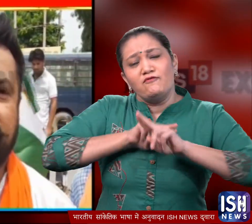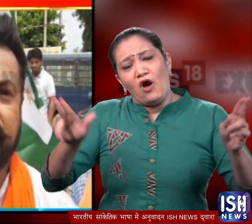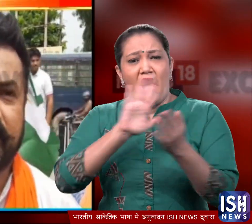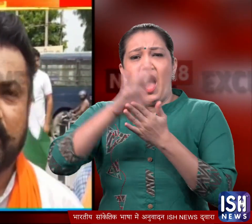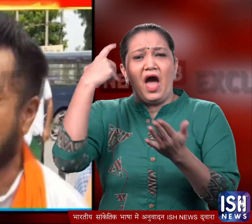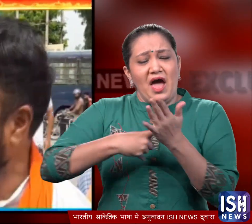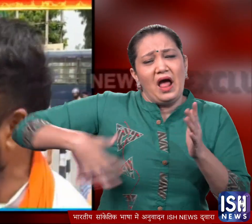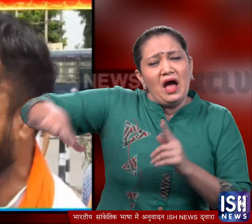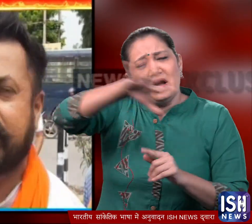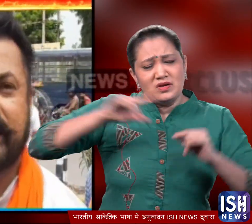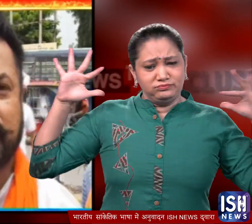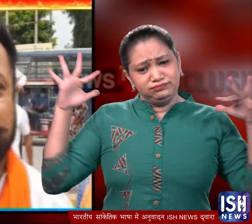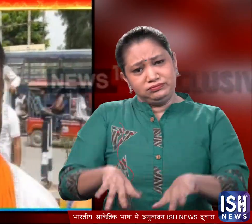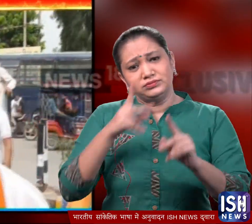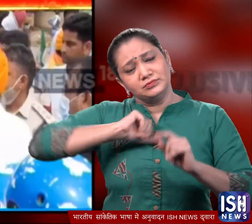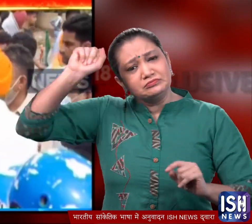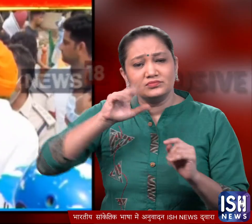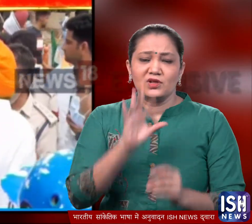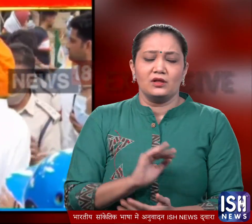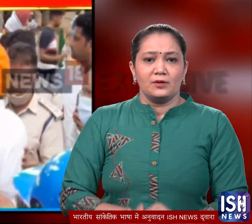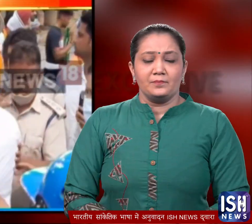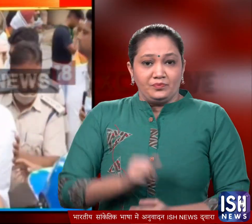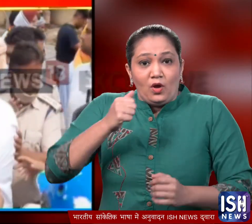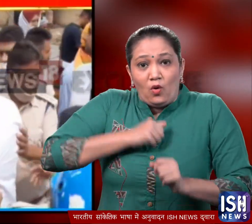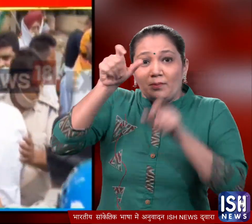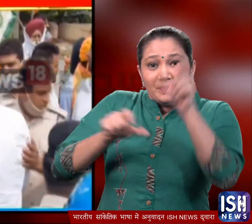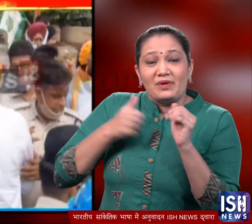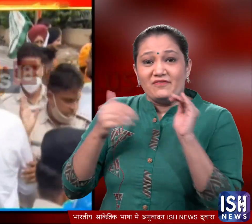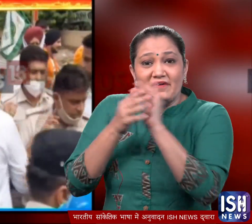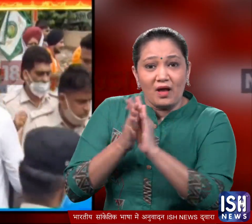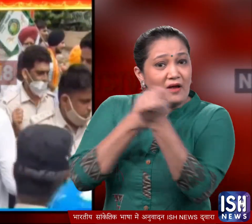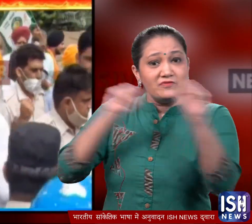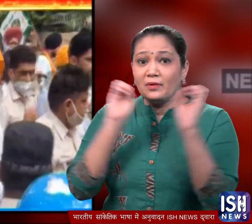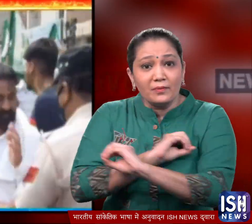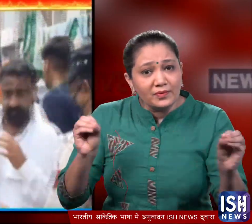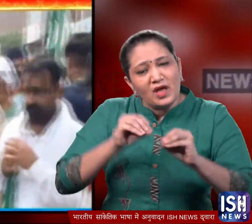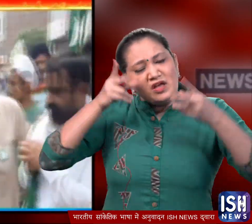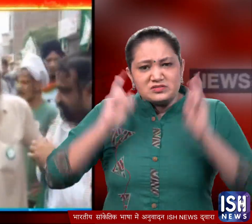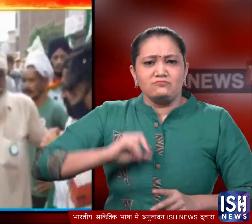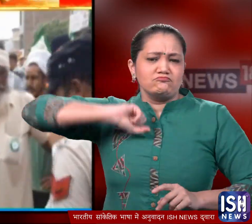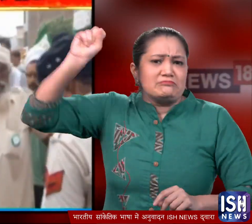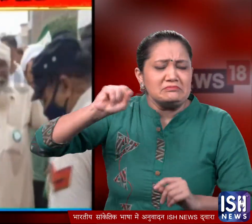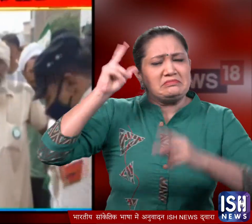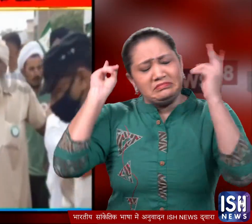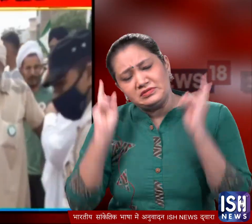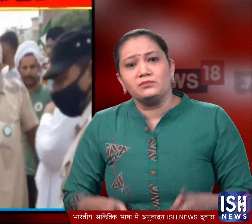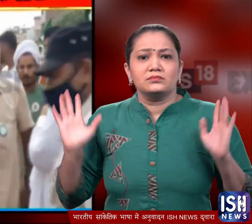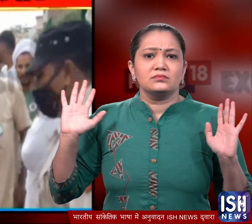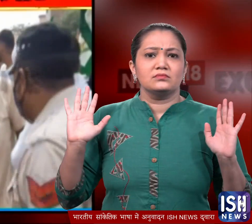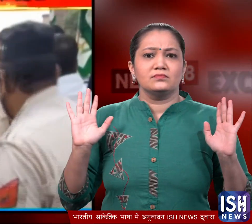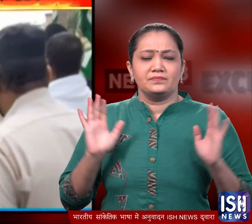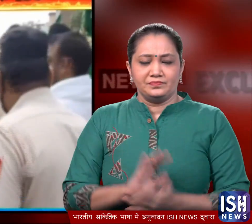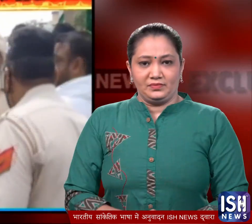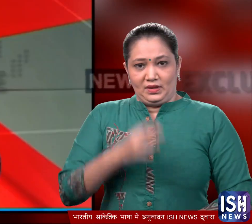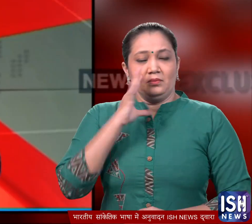हरियाणा को जाम करेंगे और पूरा हरियाणा यहाँ पहुँचेगा। वो इस बात पर अड़े हैं कि जब तक उनके साथियों को रिहा नहीं किया जाएगा वो विरोध प्रदर्शन को इसी तरह